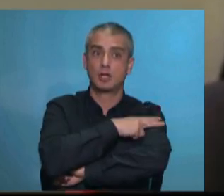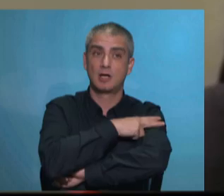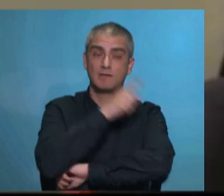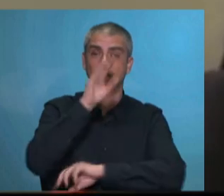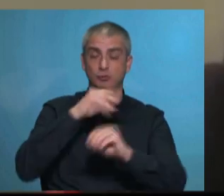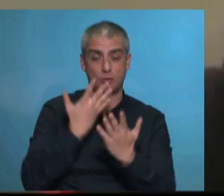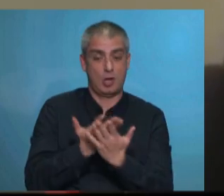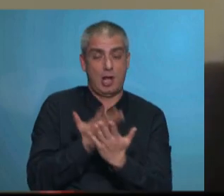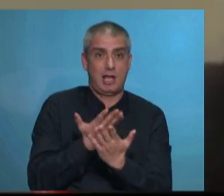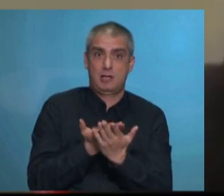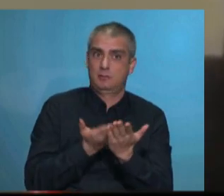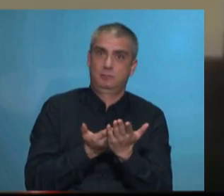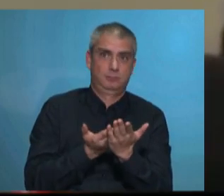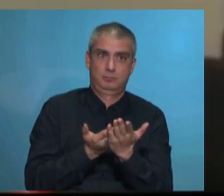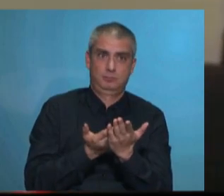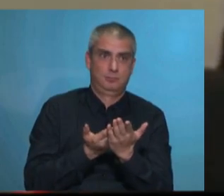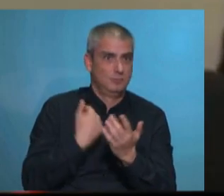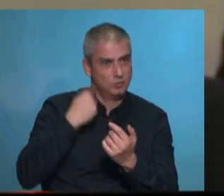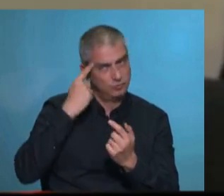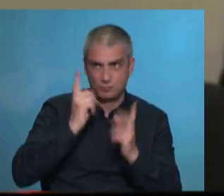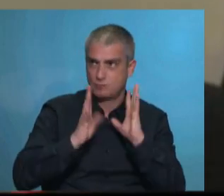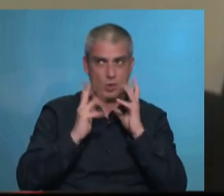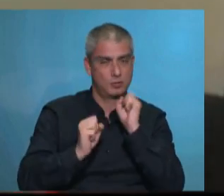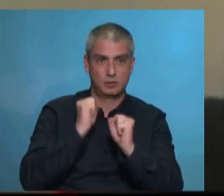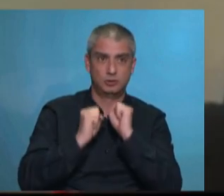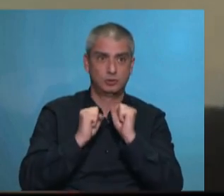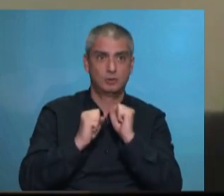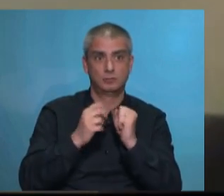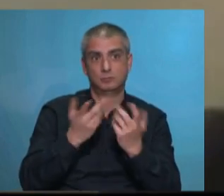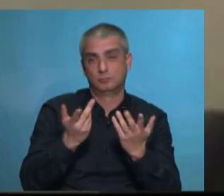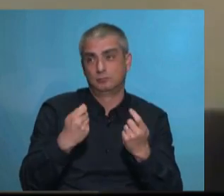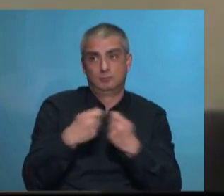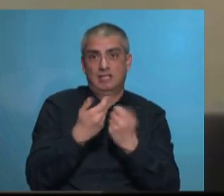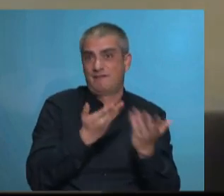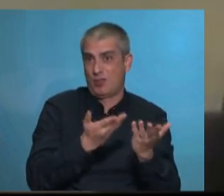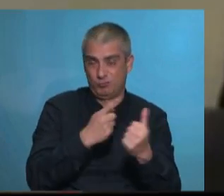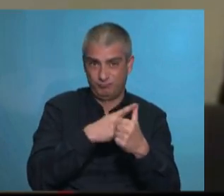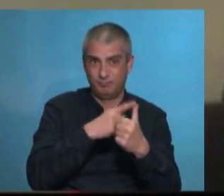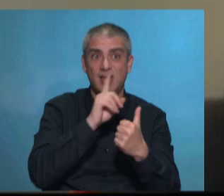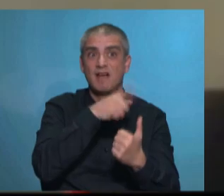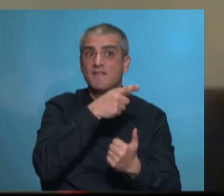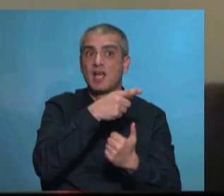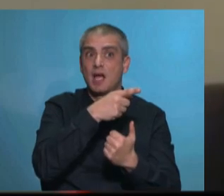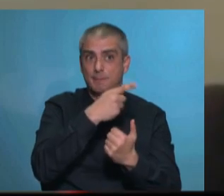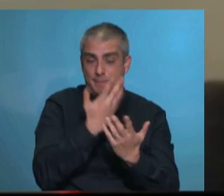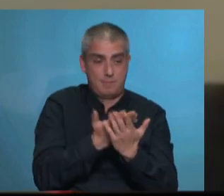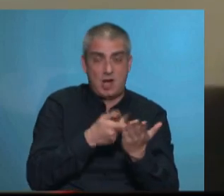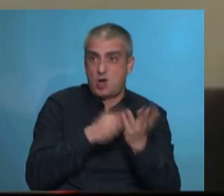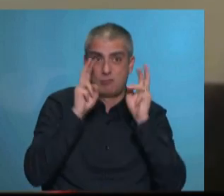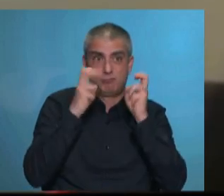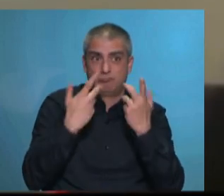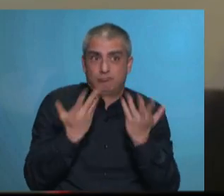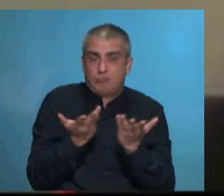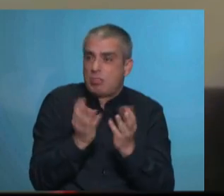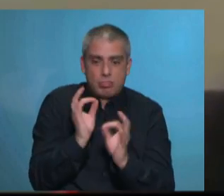תשמשנה כאיזשהו מצע ראייתי, אנחנו חושבים שזה מאוד מאוד קשה, שאלה של הקבילות. ואנחנו חושבים גם כשלעצמו, כשאין בראיות האלה במרכאות, אין בעצם